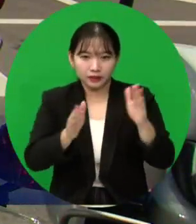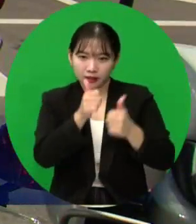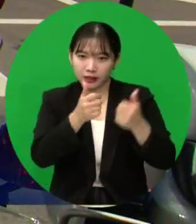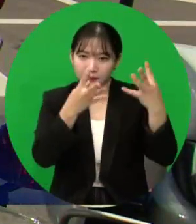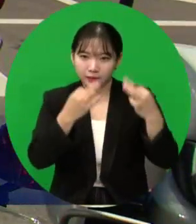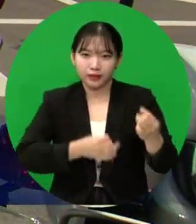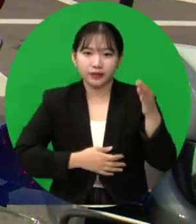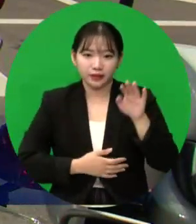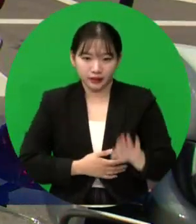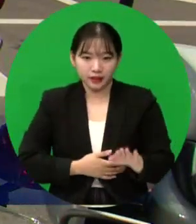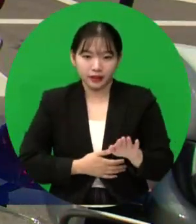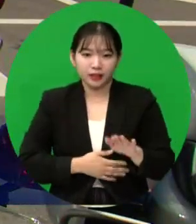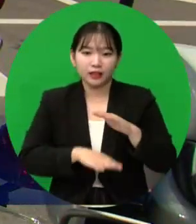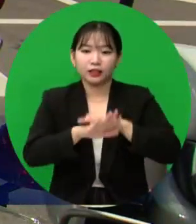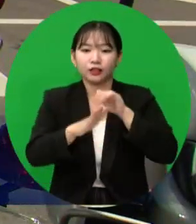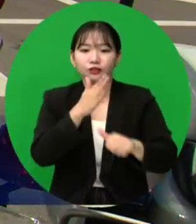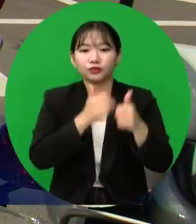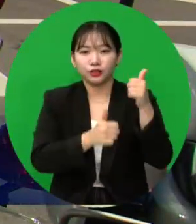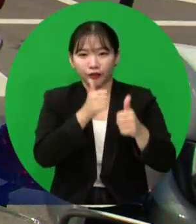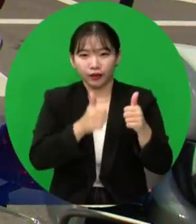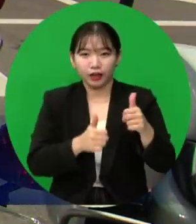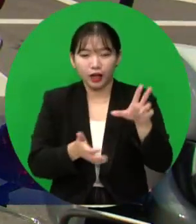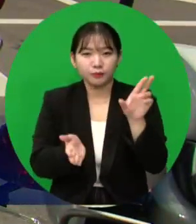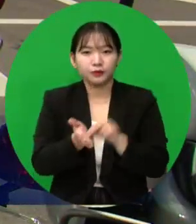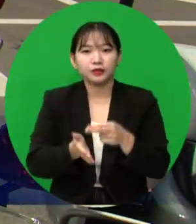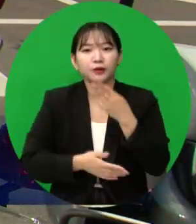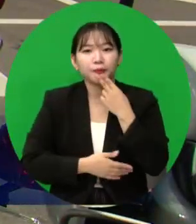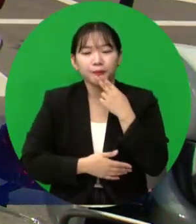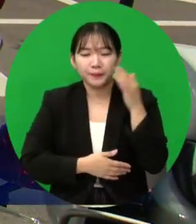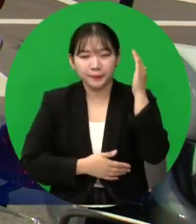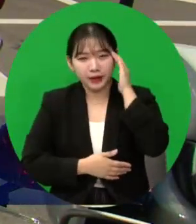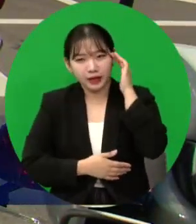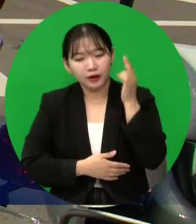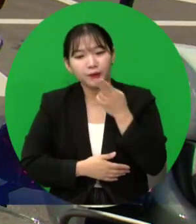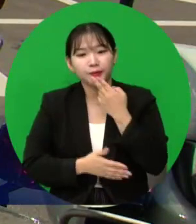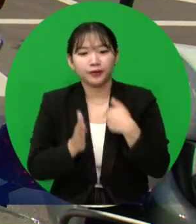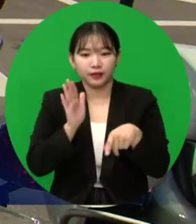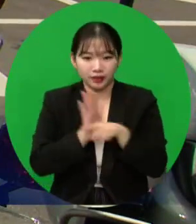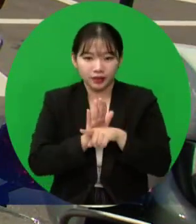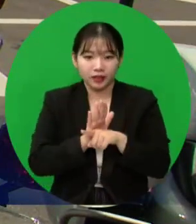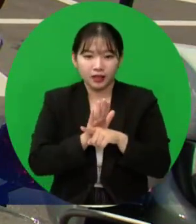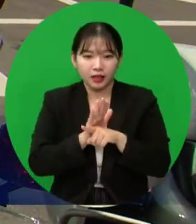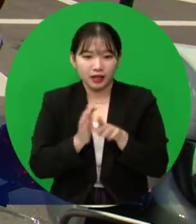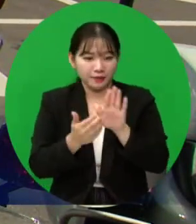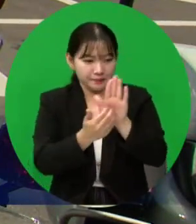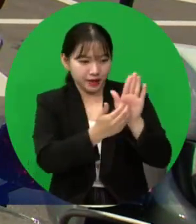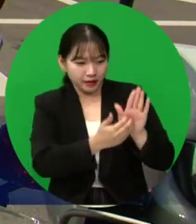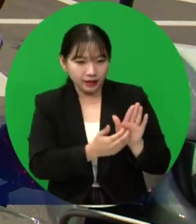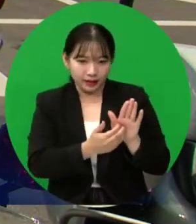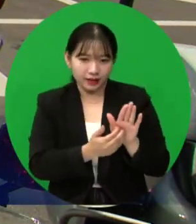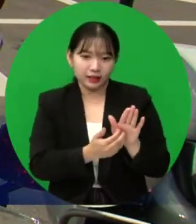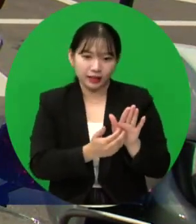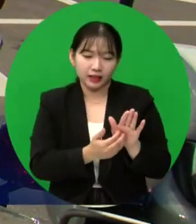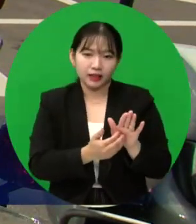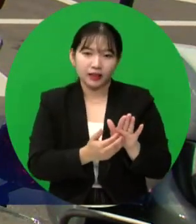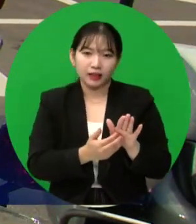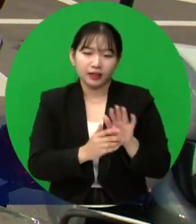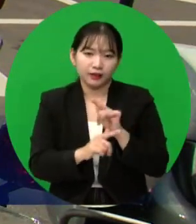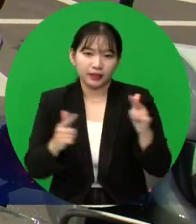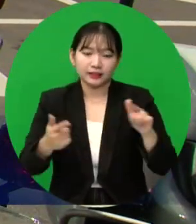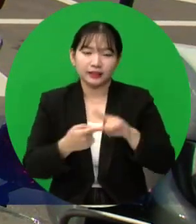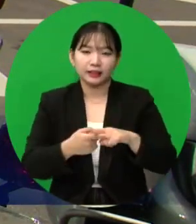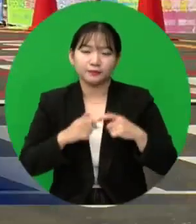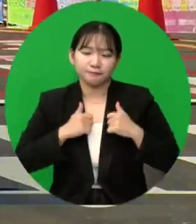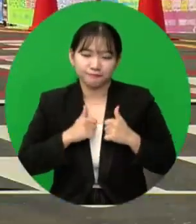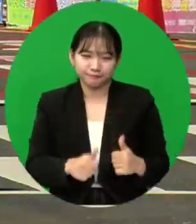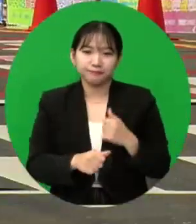많이 있었는데, 선수들한테, 선수들 그 경기에 큰 지장 없이 도로 그 통제나 그 부분을